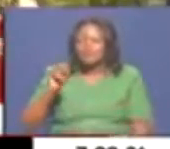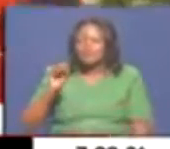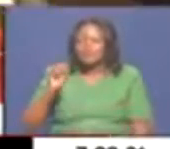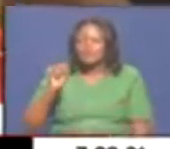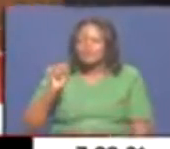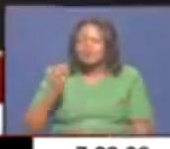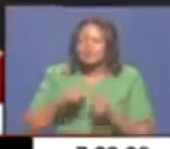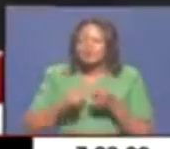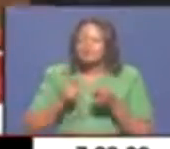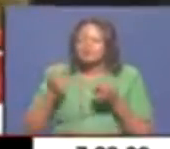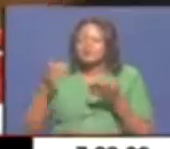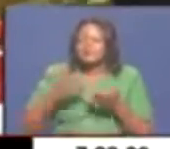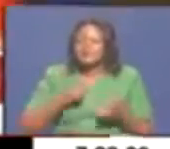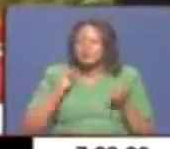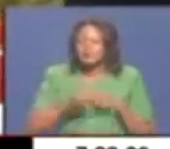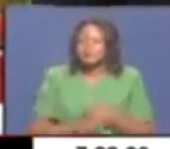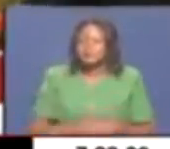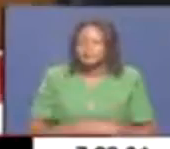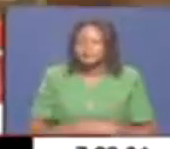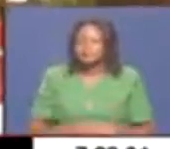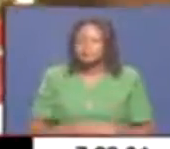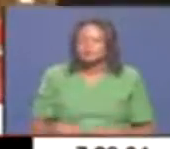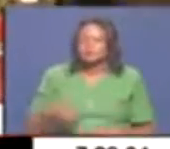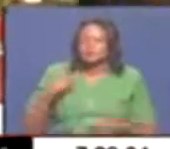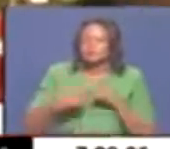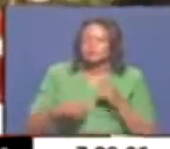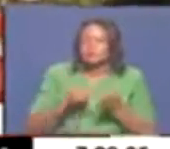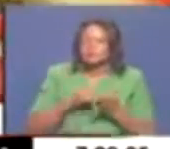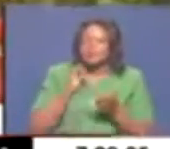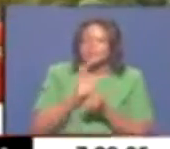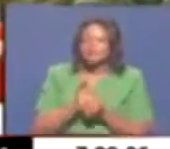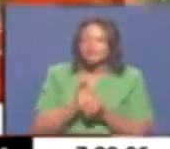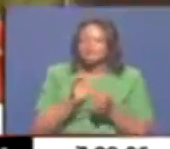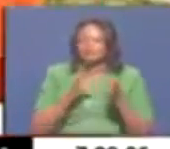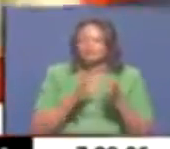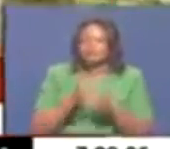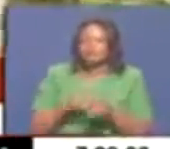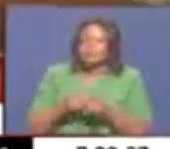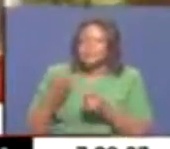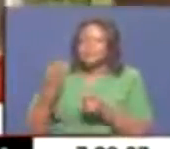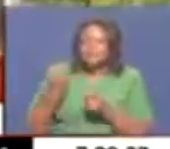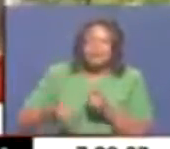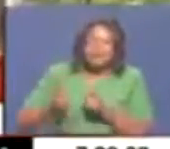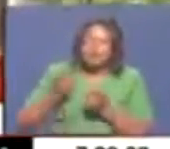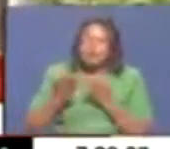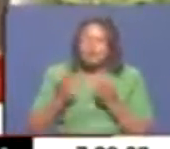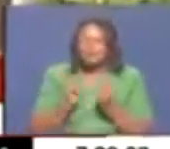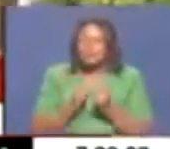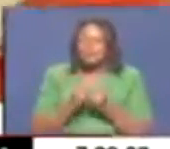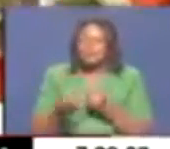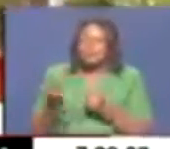mabadiliko. Makala ya mwaka huu yatajumuisha vitengo 13 baada ya 3 kuongezewa ikilinganishwa na makala ya